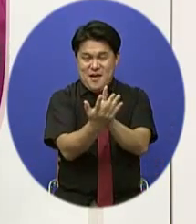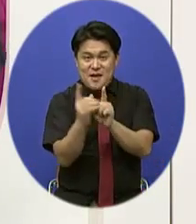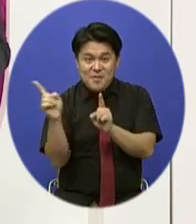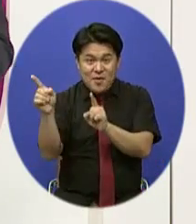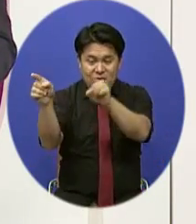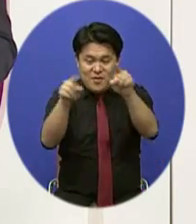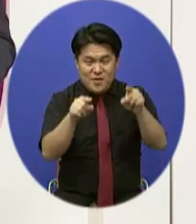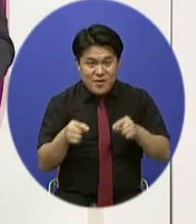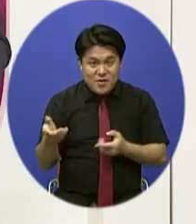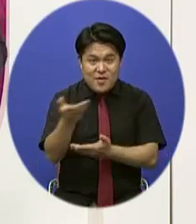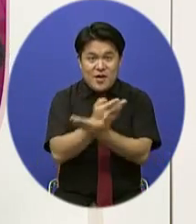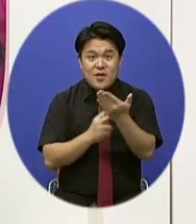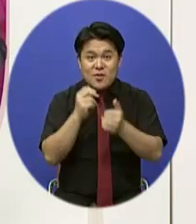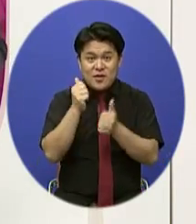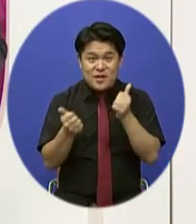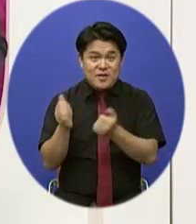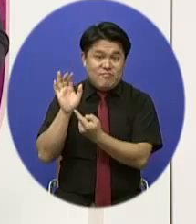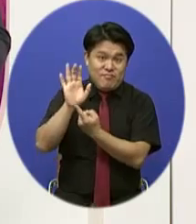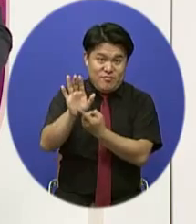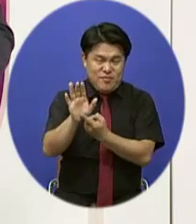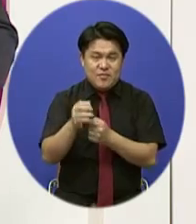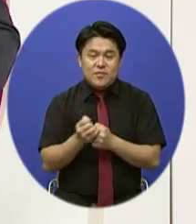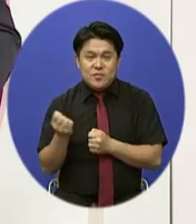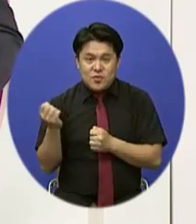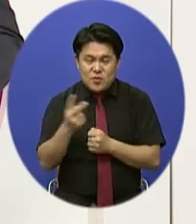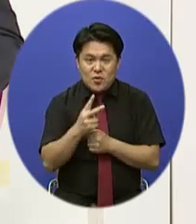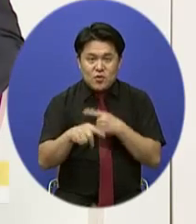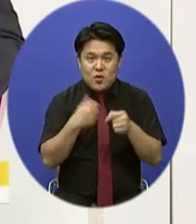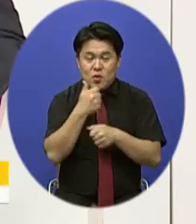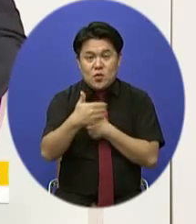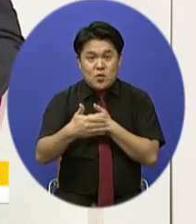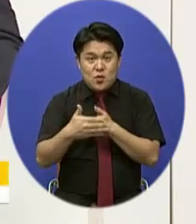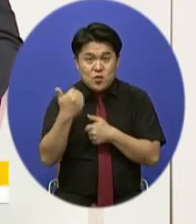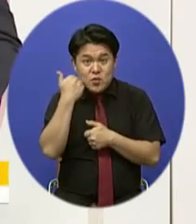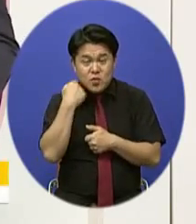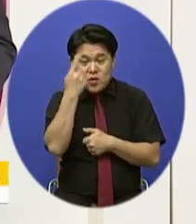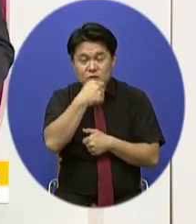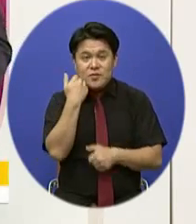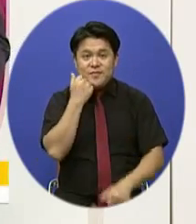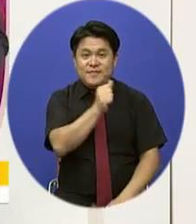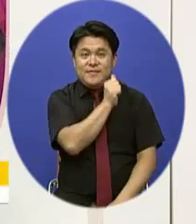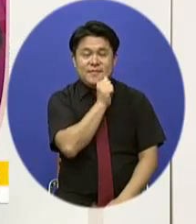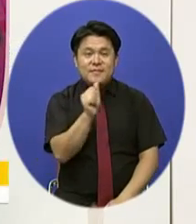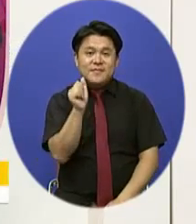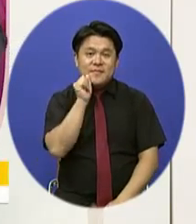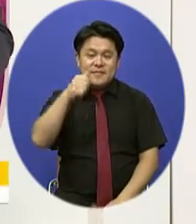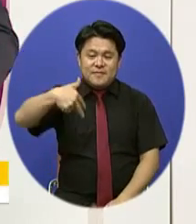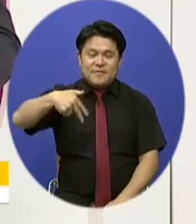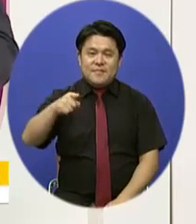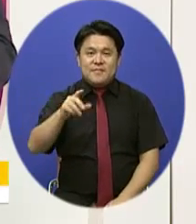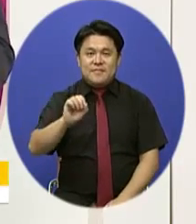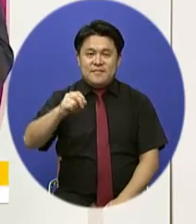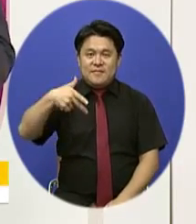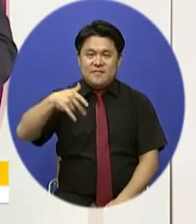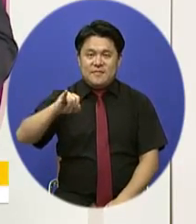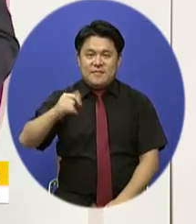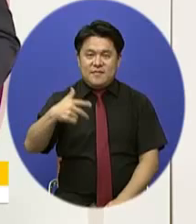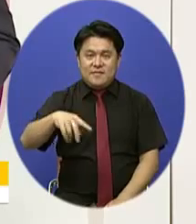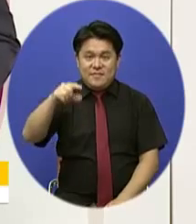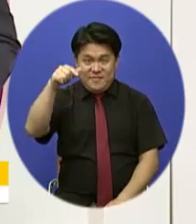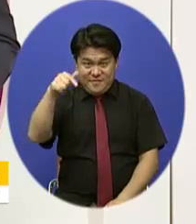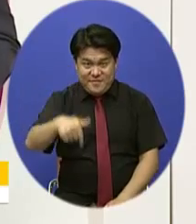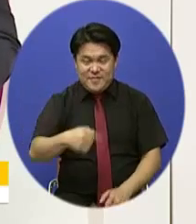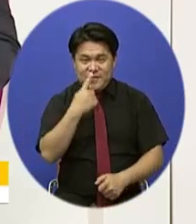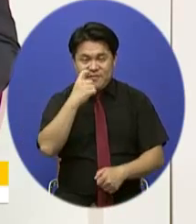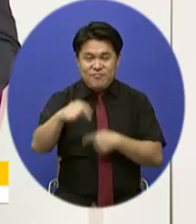생방송 전국 나눔 노래자랑 함께 풀어보실 우리 장진섭 소아 선생님도 오셨습니다. 네, 멋진 소아